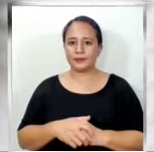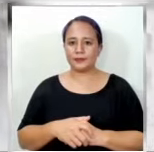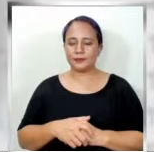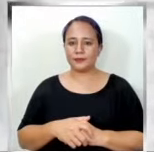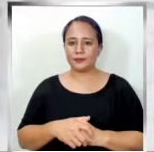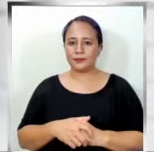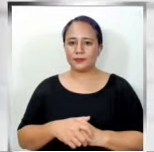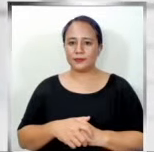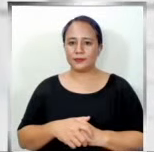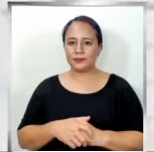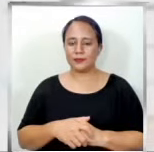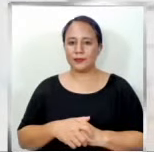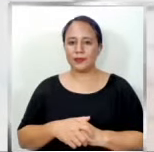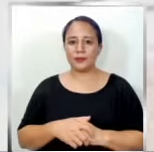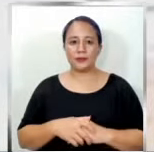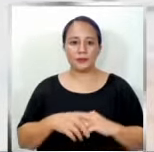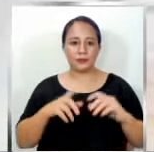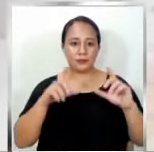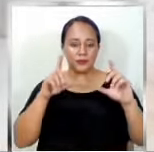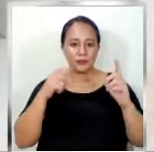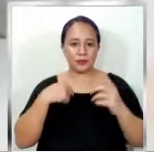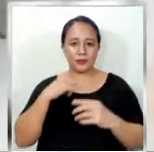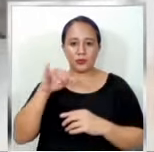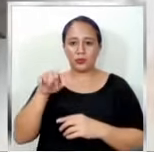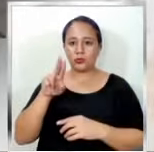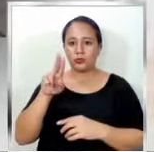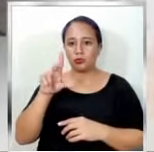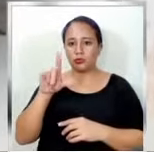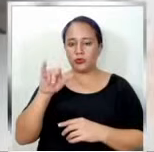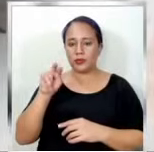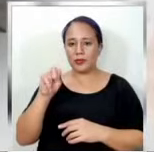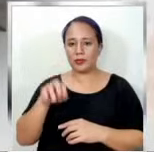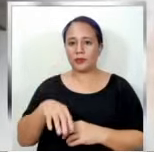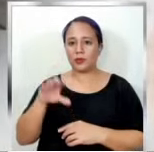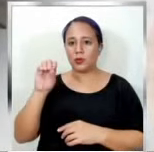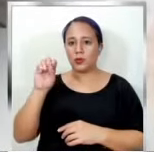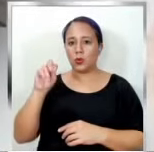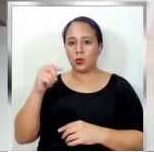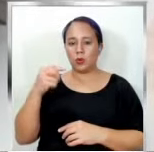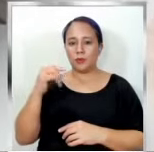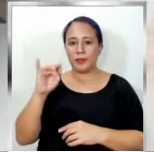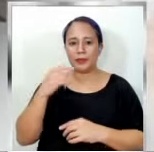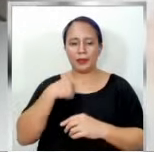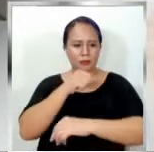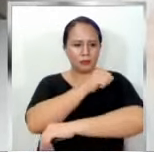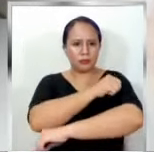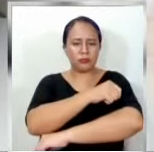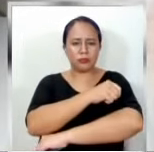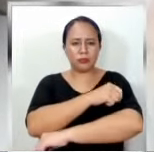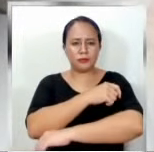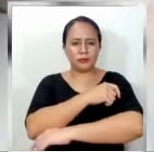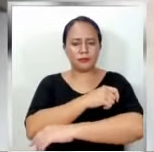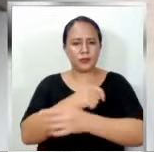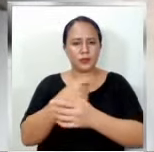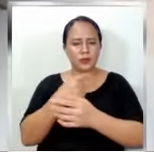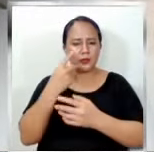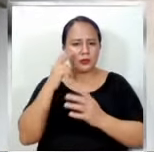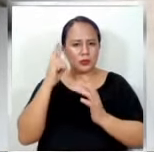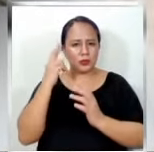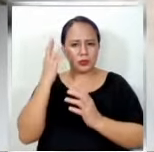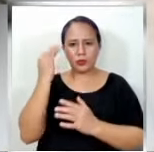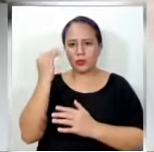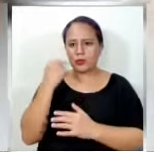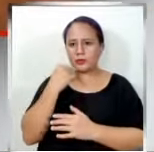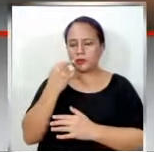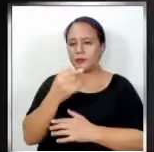Sa mugshot na ito ni Julian Roberto Ongpin, kita ang mga sugat sa kanyang kaliwang braso. Ito ang isa sa mga dahilan kaya nasabi ng ina ng artist